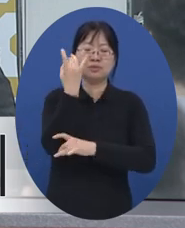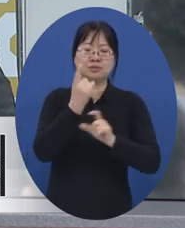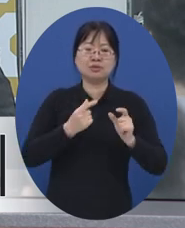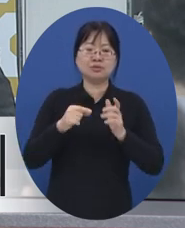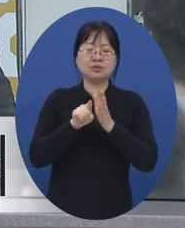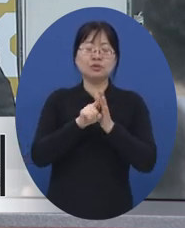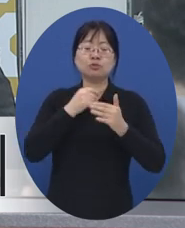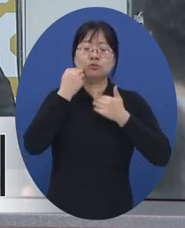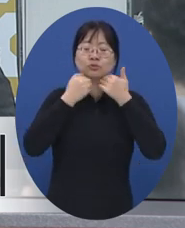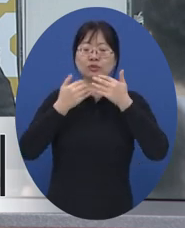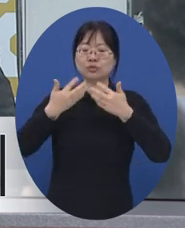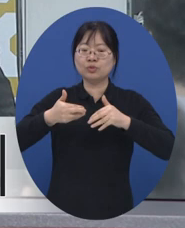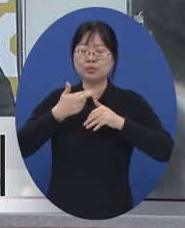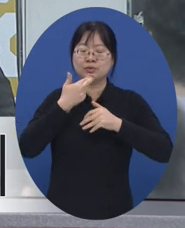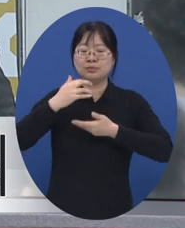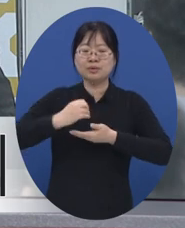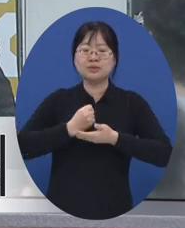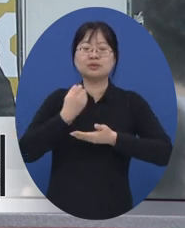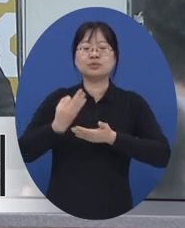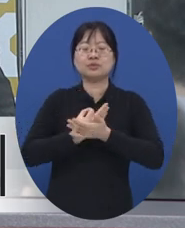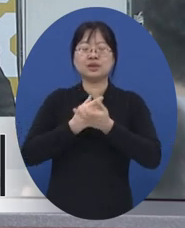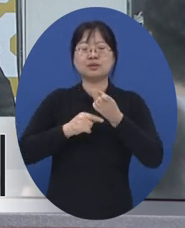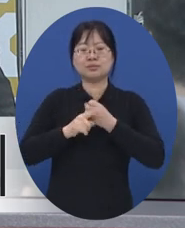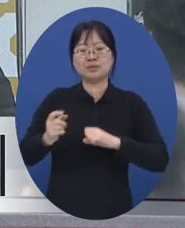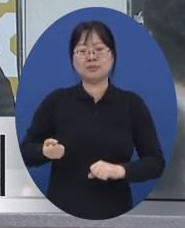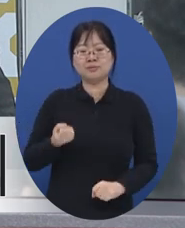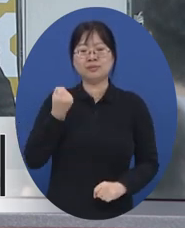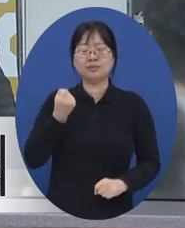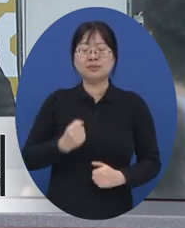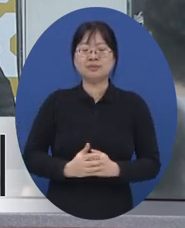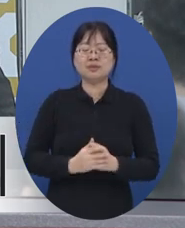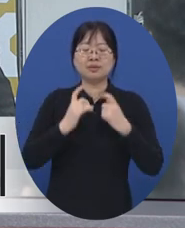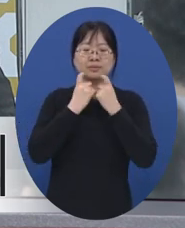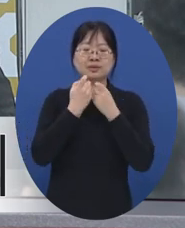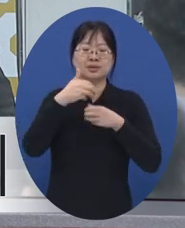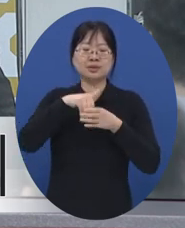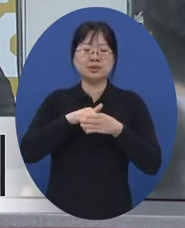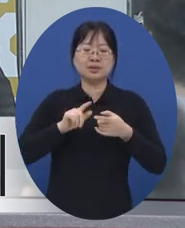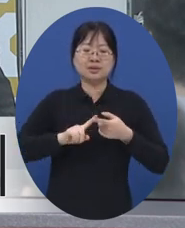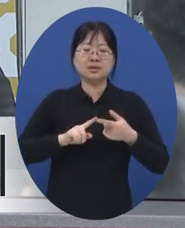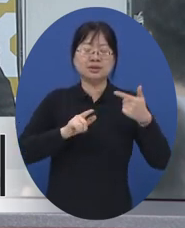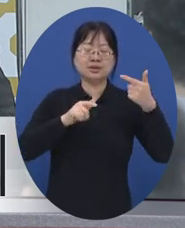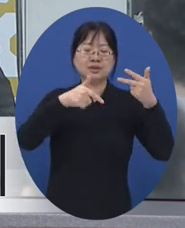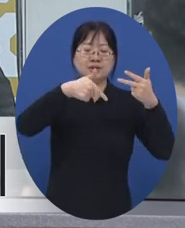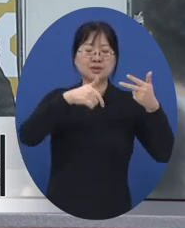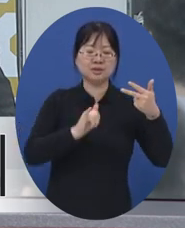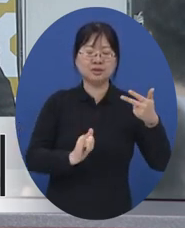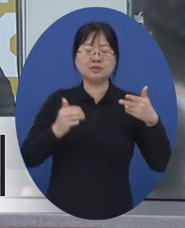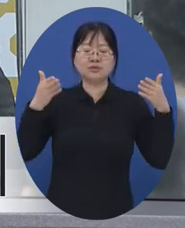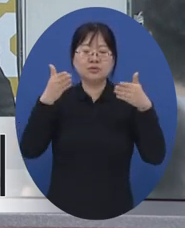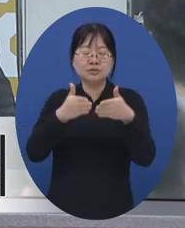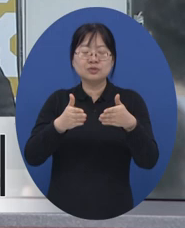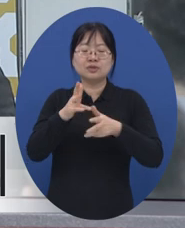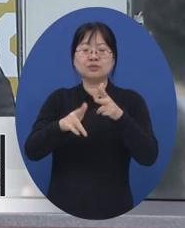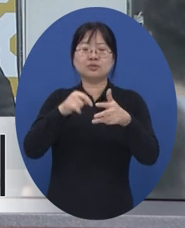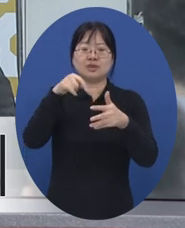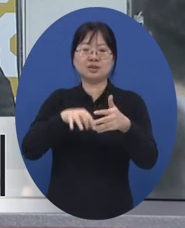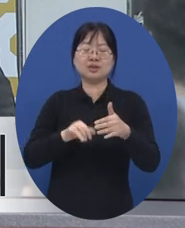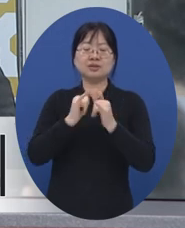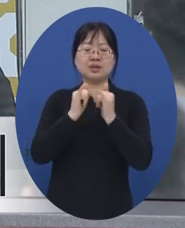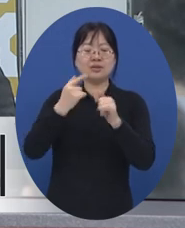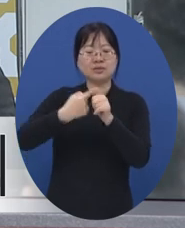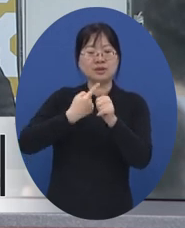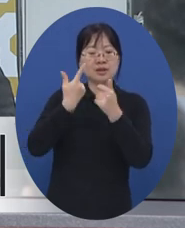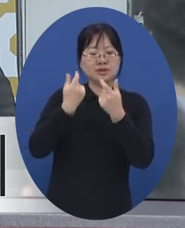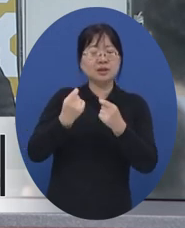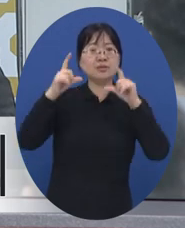위해 누구나 조건 없이 받는 소득이라는 뜻인데요. 민선 7기 경기도의 역점 사업 중 하나입니다. 사람을